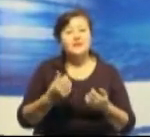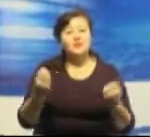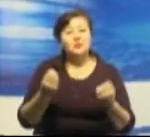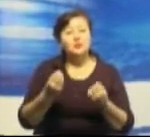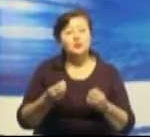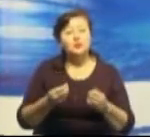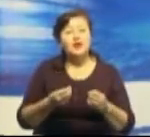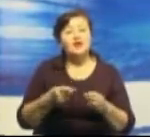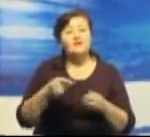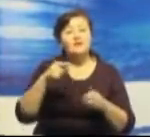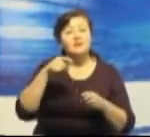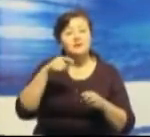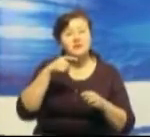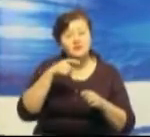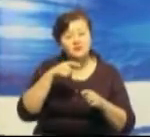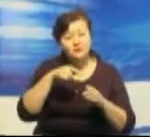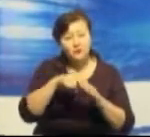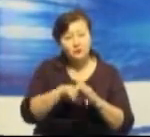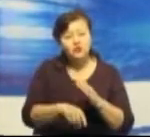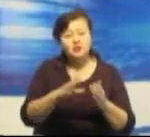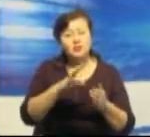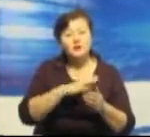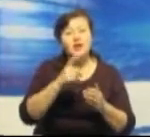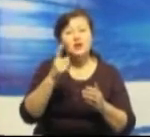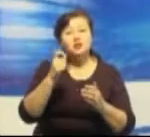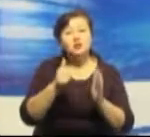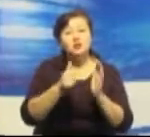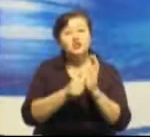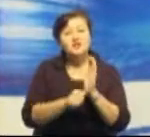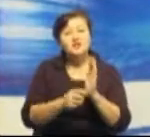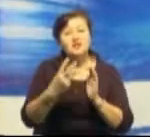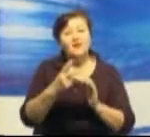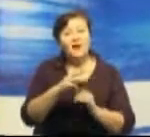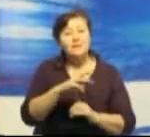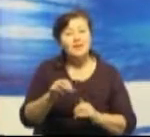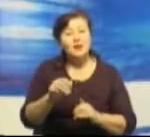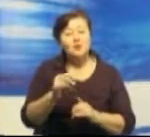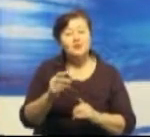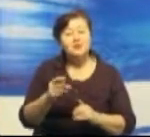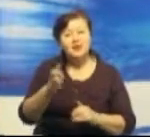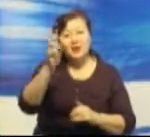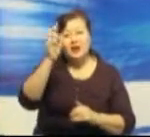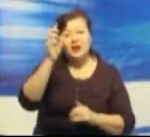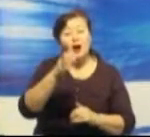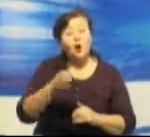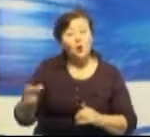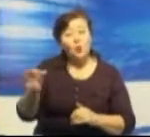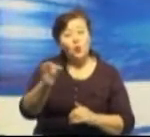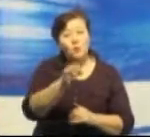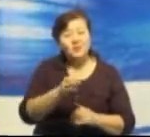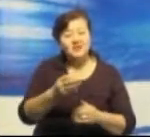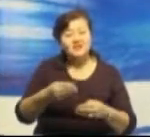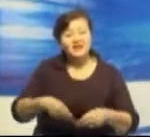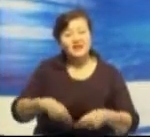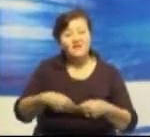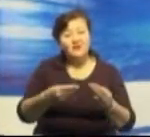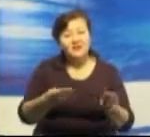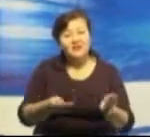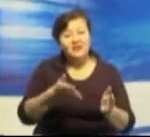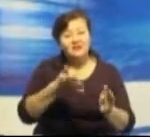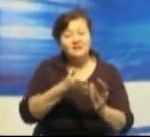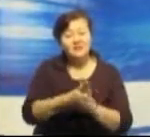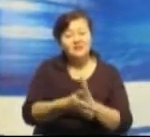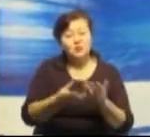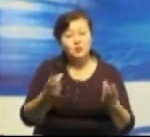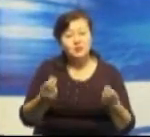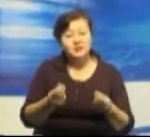средств предприятия, были направлены 162 миллиона тенге, которые выделил областной бюджет. По итогам подготовительных мероприятий